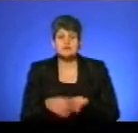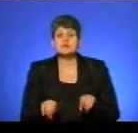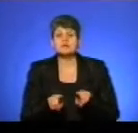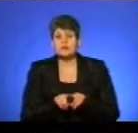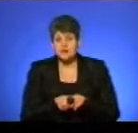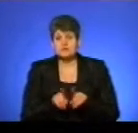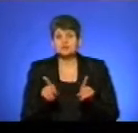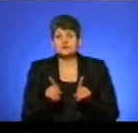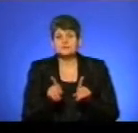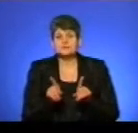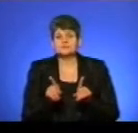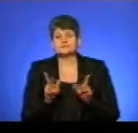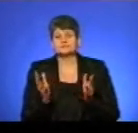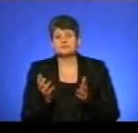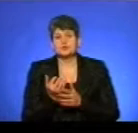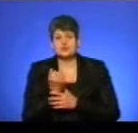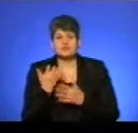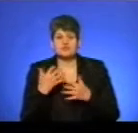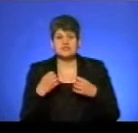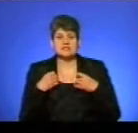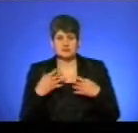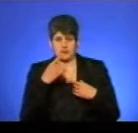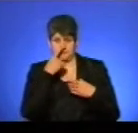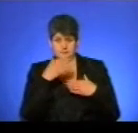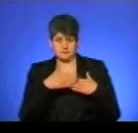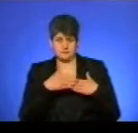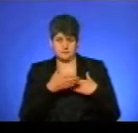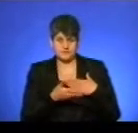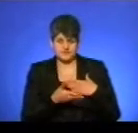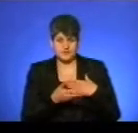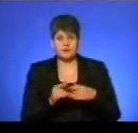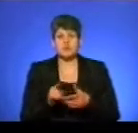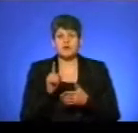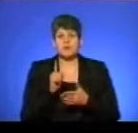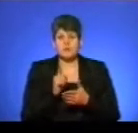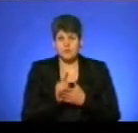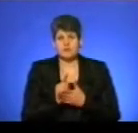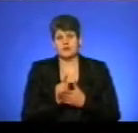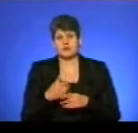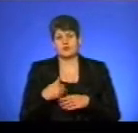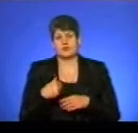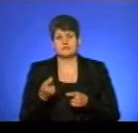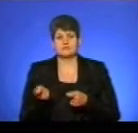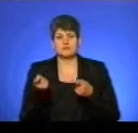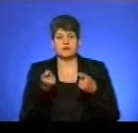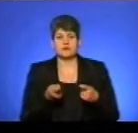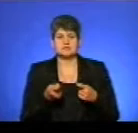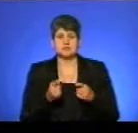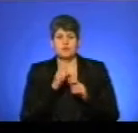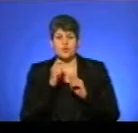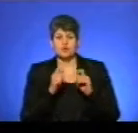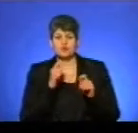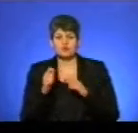що вже свята у нас на носі і ми повинні вже солдатам доставити ті подарунки